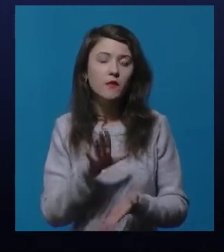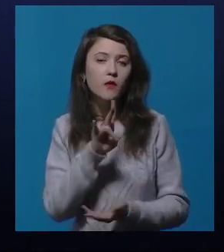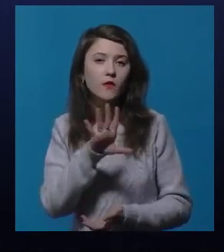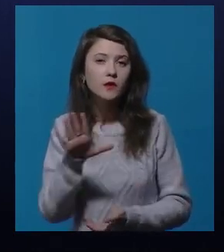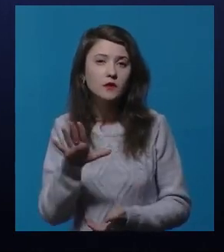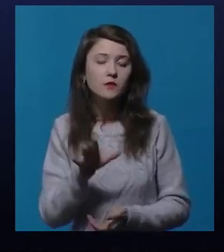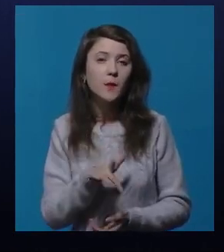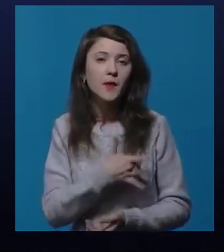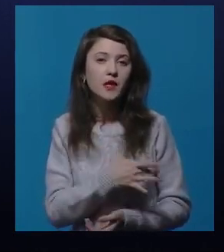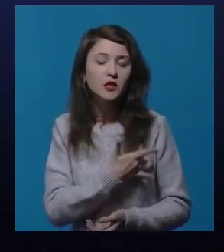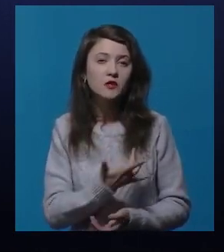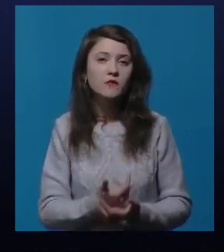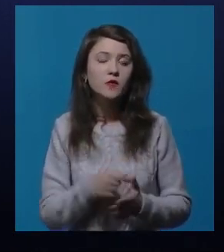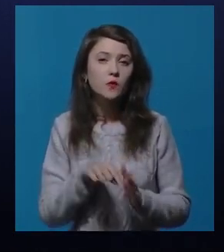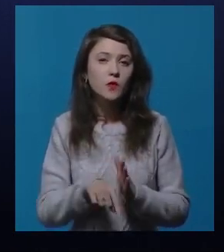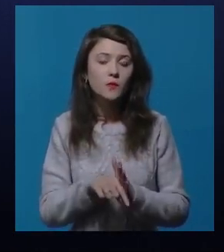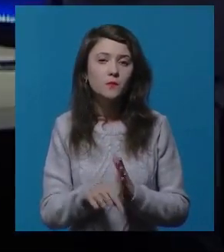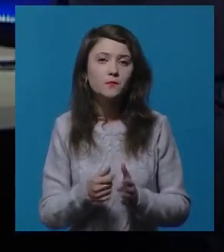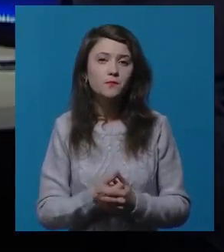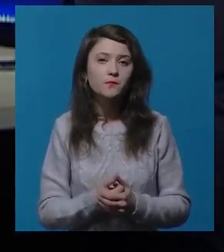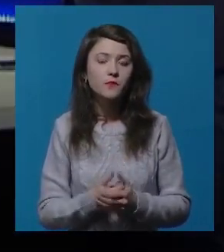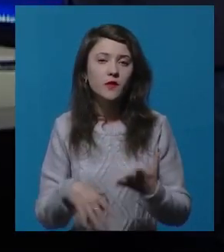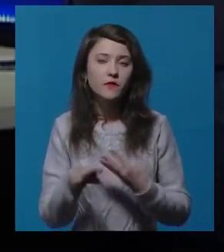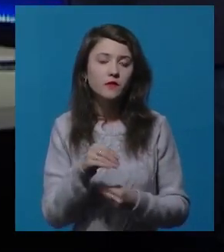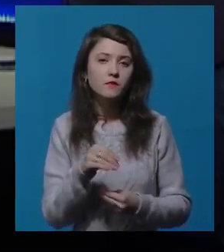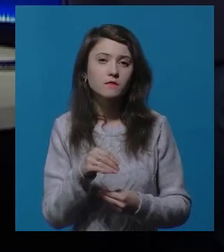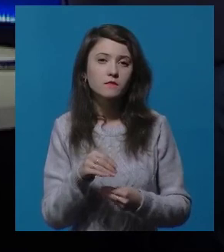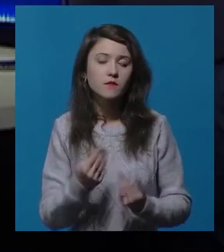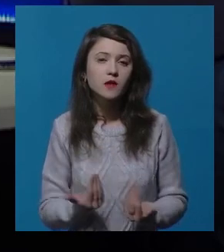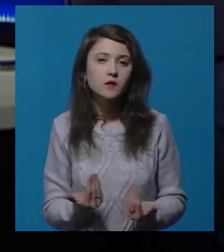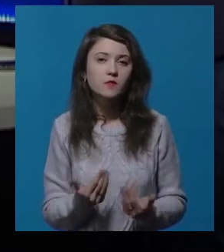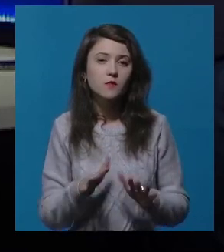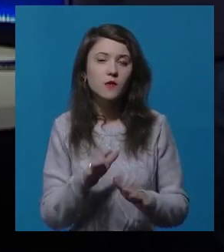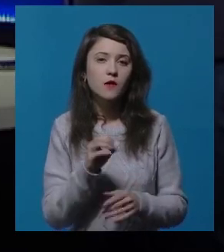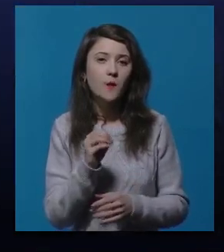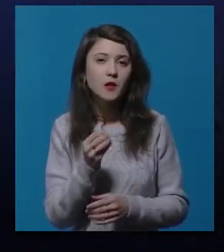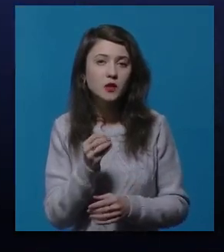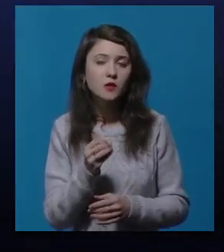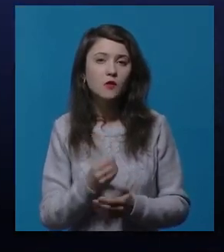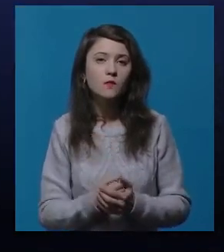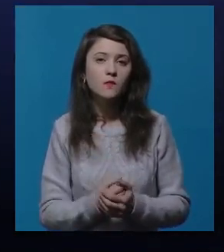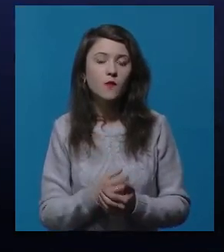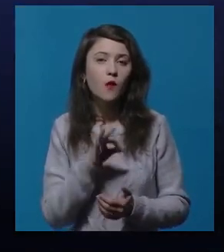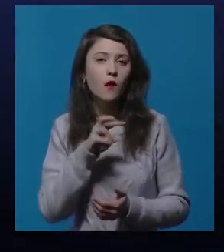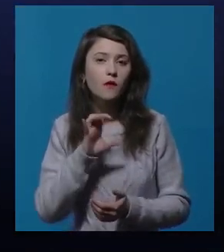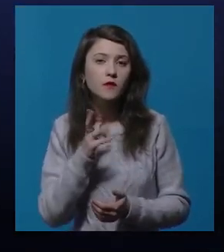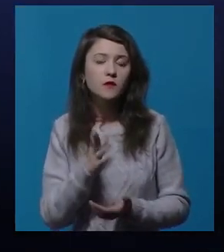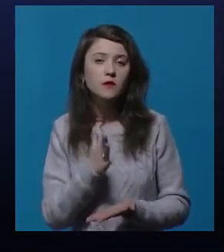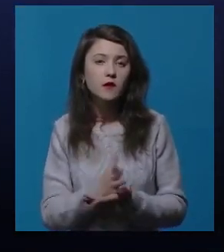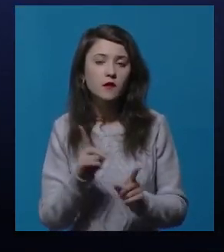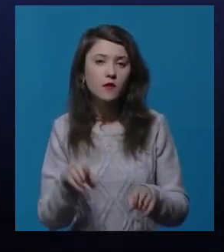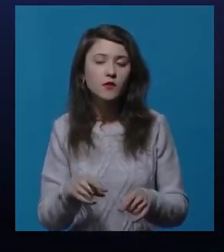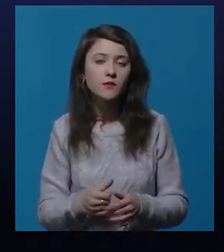Новограді-Волинському, в Бердичеві, тобто в усіх населених пунктах, в Ємельчино, в Олевську є бюро правової допомоги, які